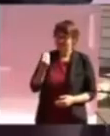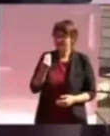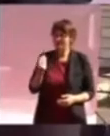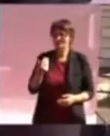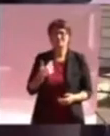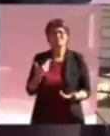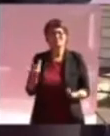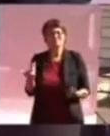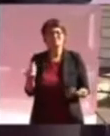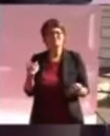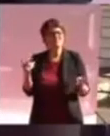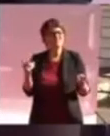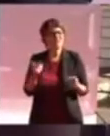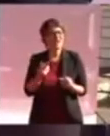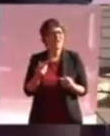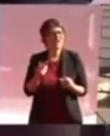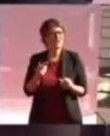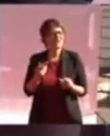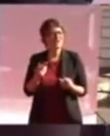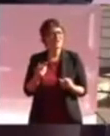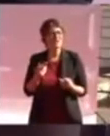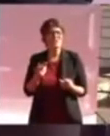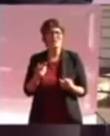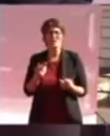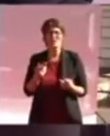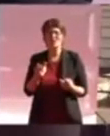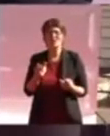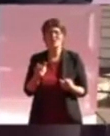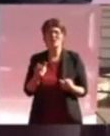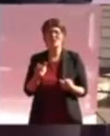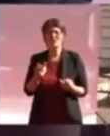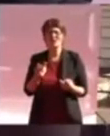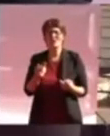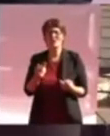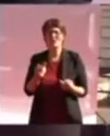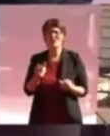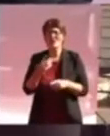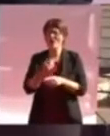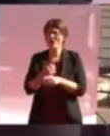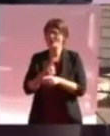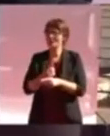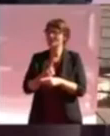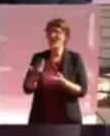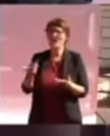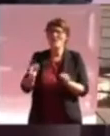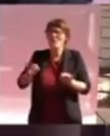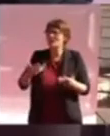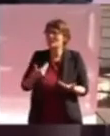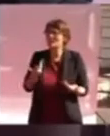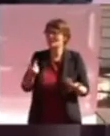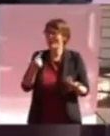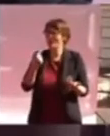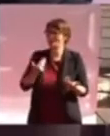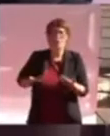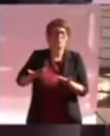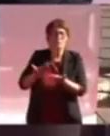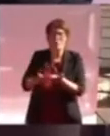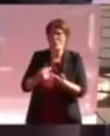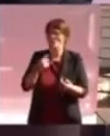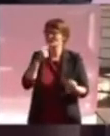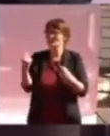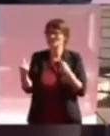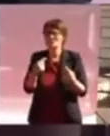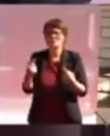al punto di dover mettere veramente al centro di una nostra discussione di ogni nostra proposta o